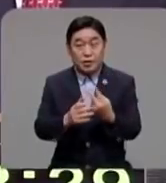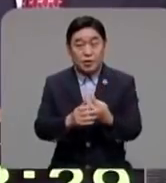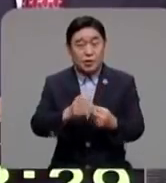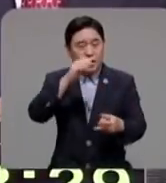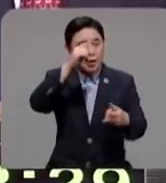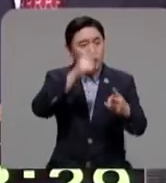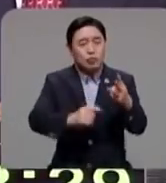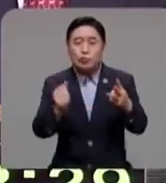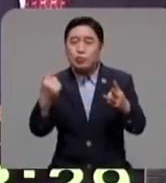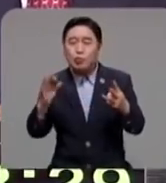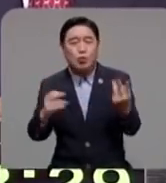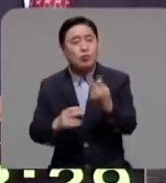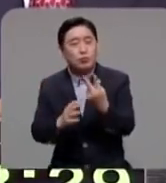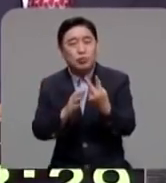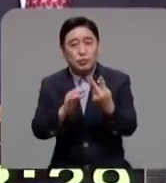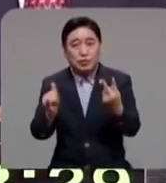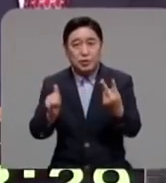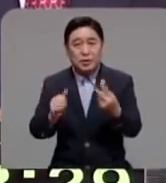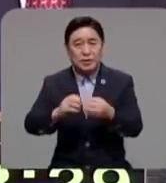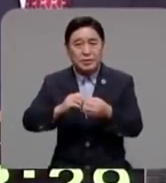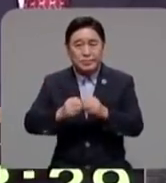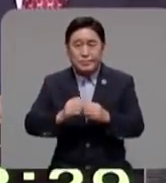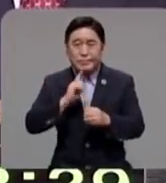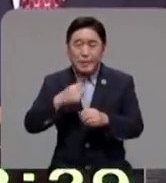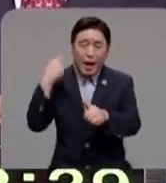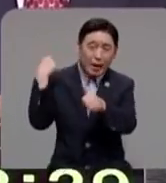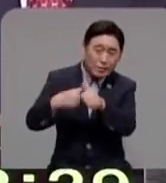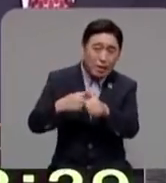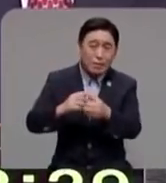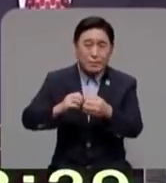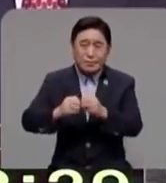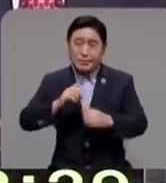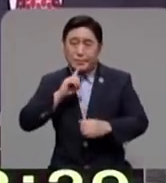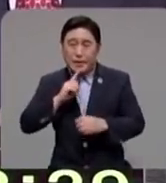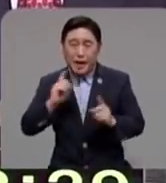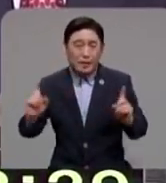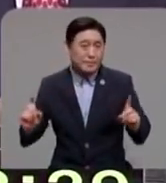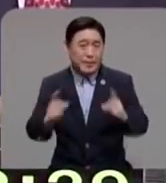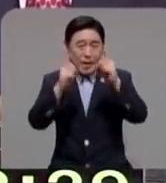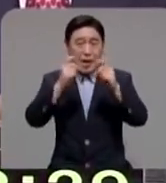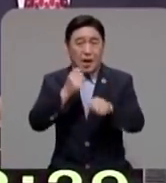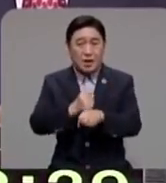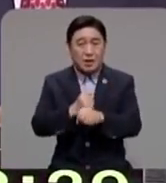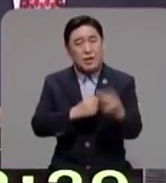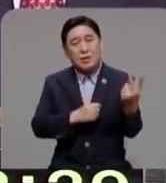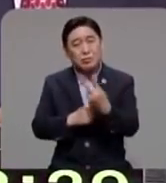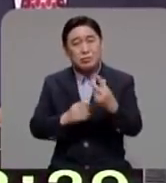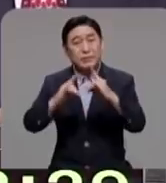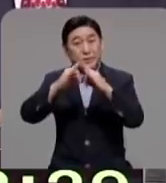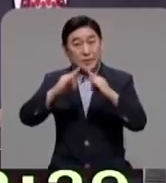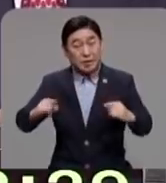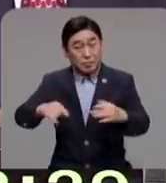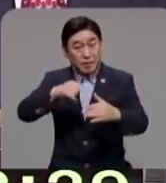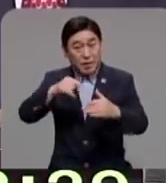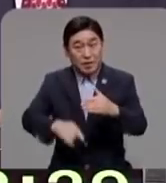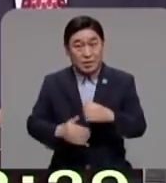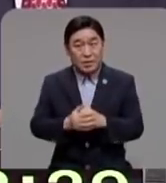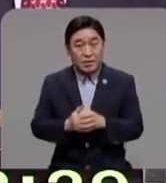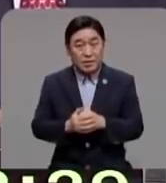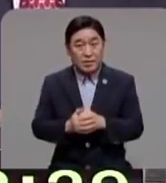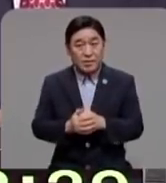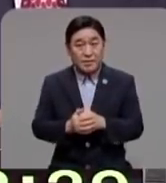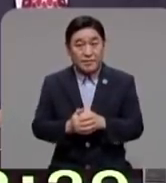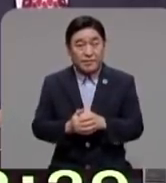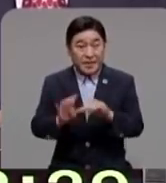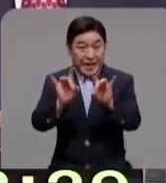의원님하고 저 홍 의원님 두 분께서 막말, 쌍욕, 망언 이런 거 가지고 싸우시는데 두 분 캠프에서